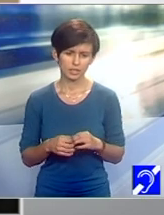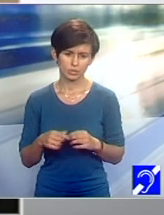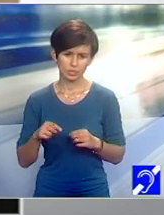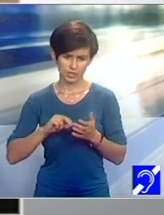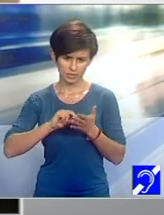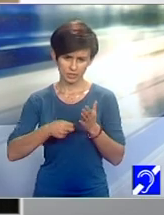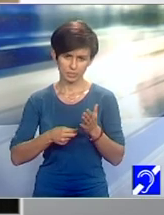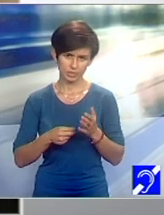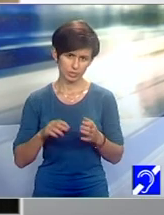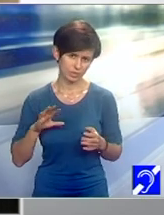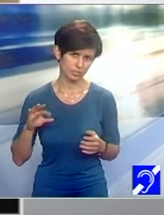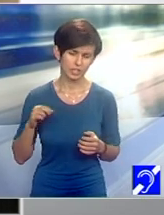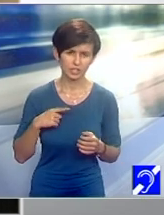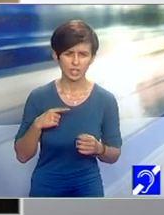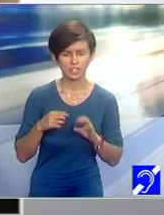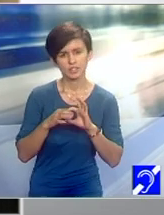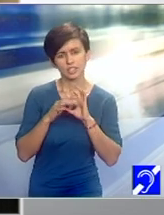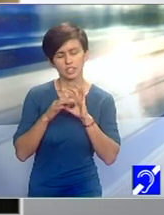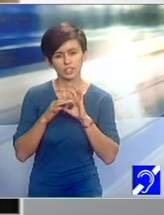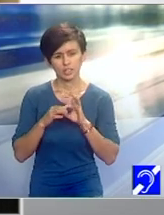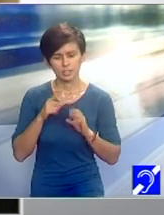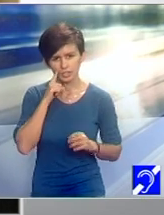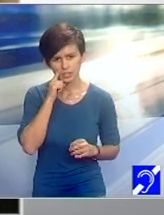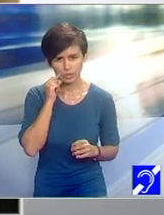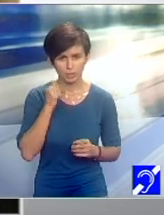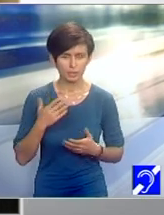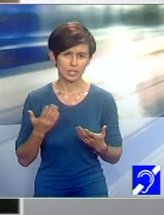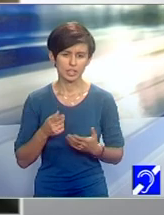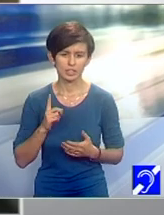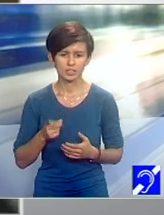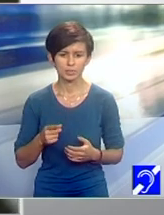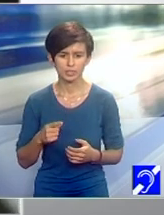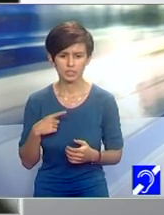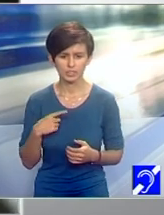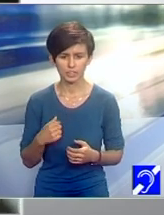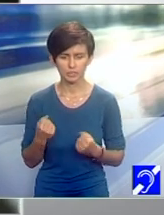pe hârtie și alta este relația dintre oameni care trebuie să se cimenteze.